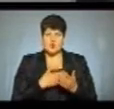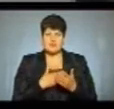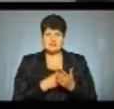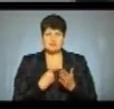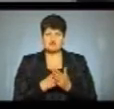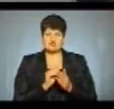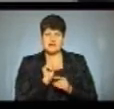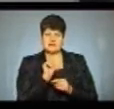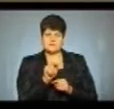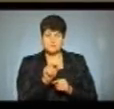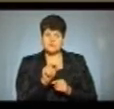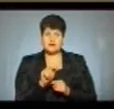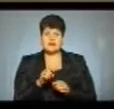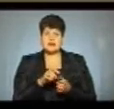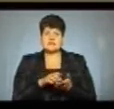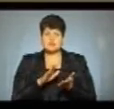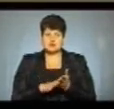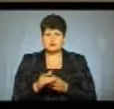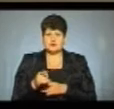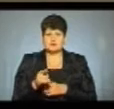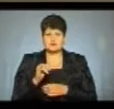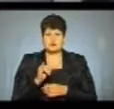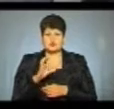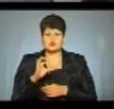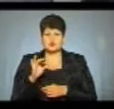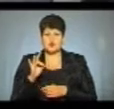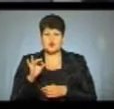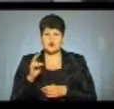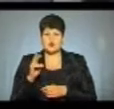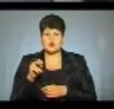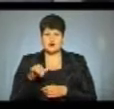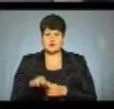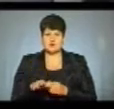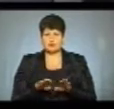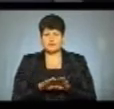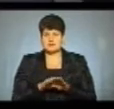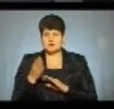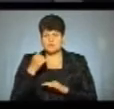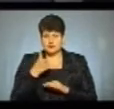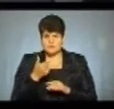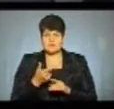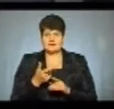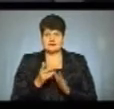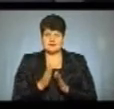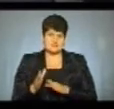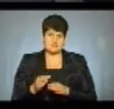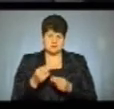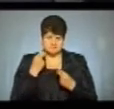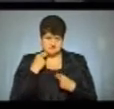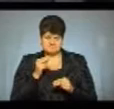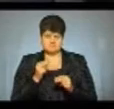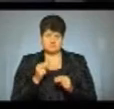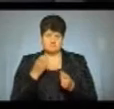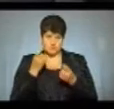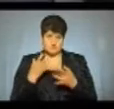бюджет». Реєструється тернополян Іван Сороколіт. В порівнянні з минулими роками вже система більш відточена, вже простіше і в різний